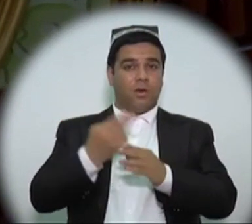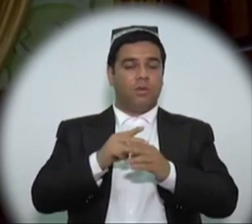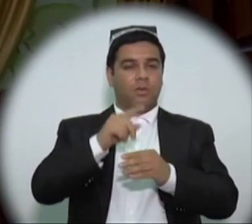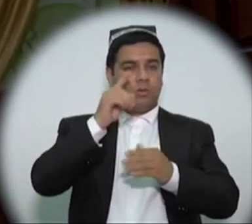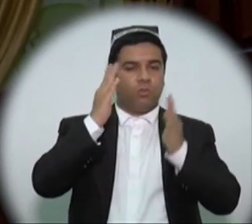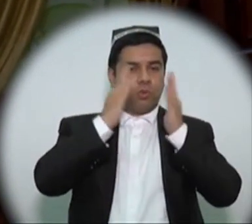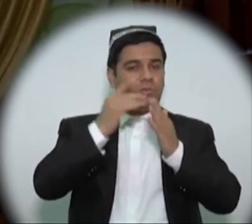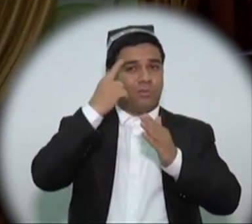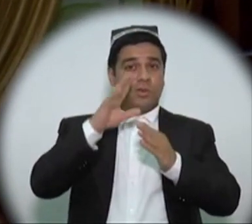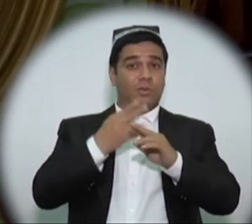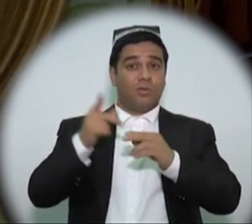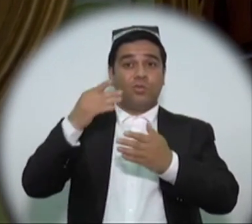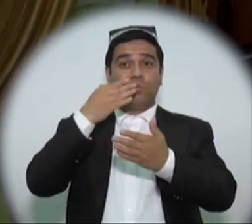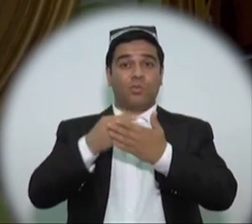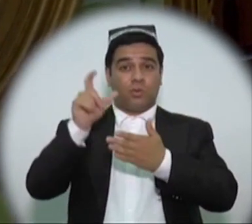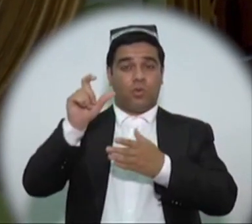O'zlarini odami shunday deydi.